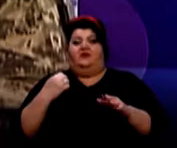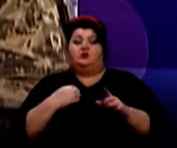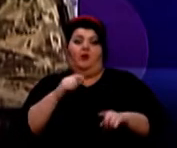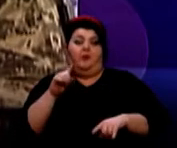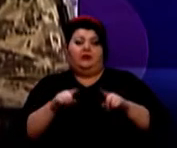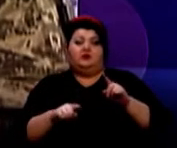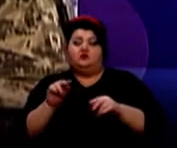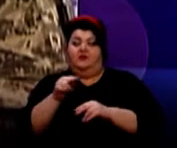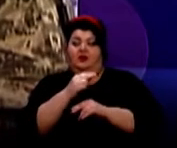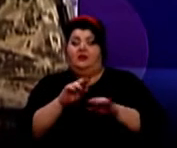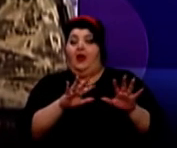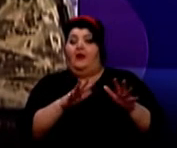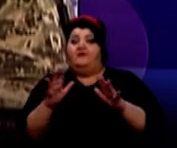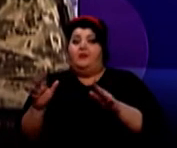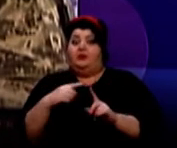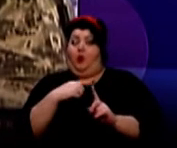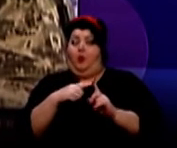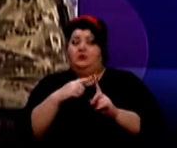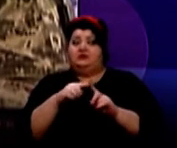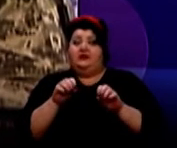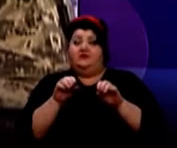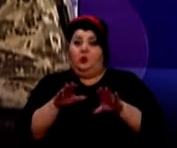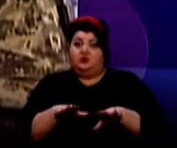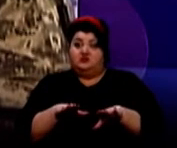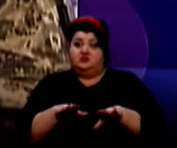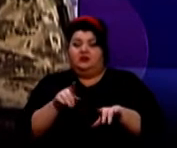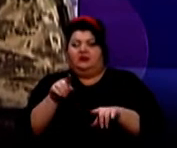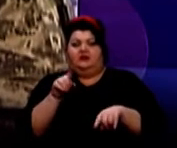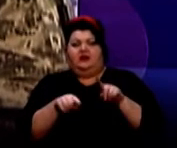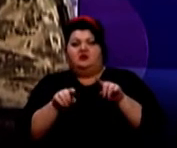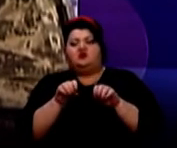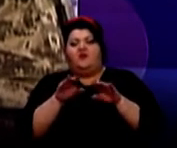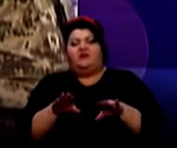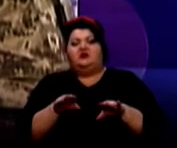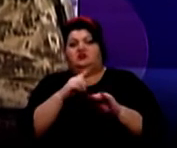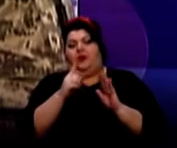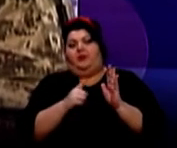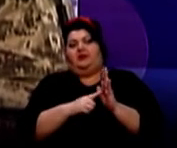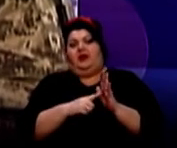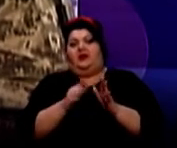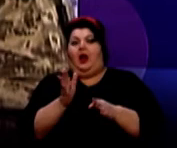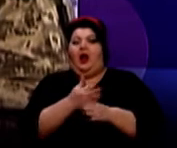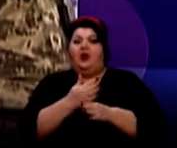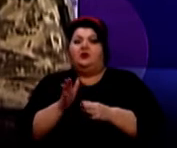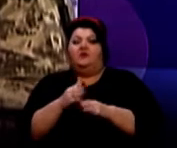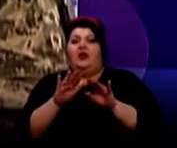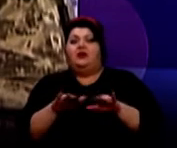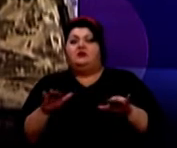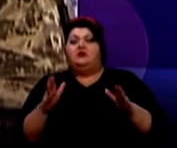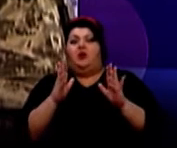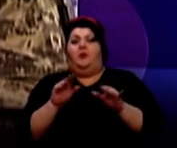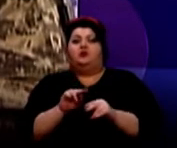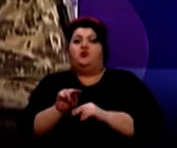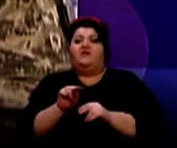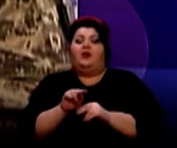випадку позитивного рішення, я думаю, це дещо вирішить питання кадрового. Тобто дітям будуть викладати